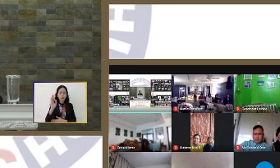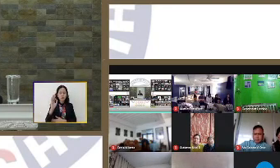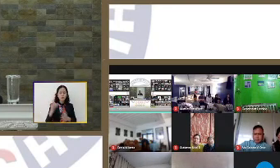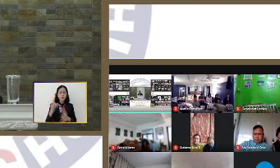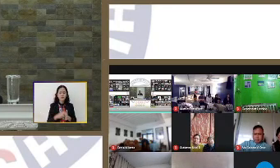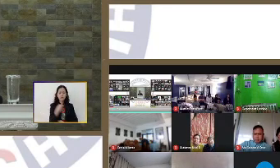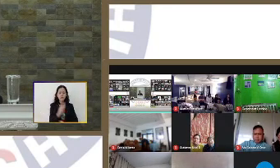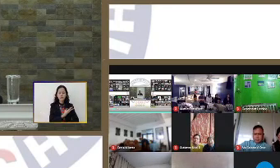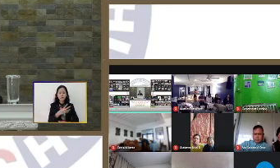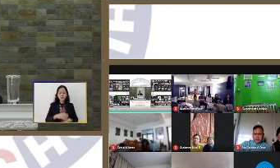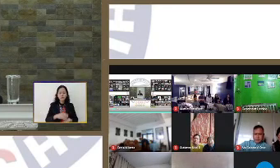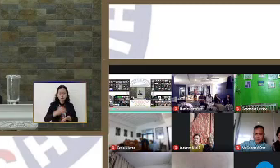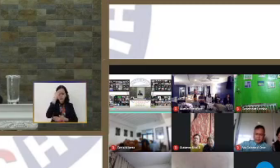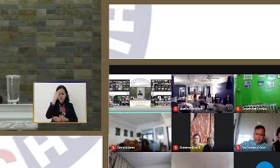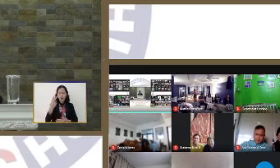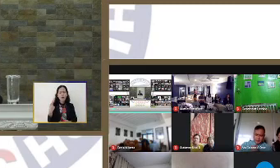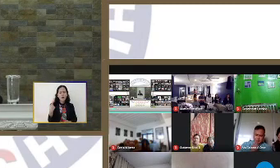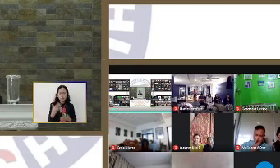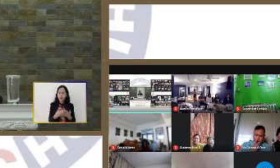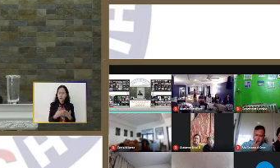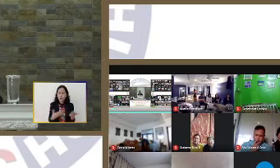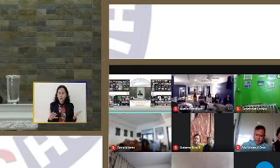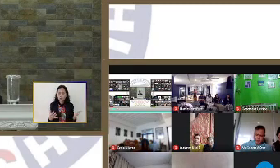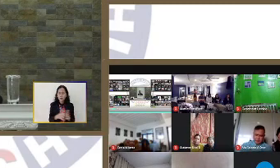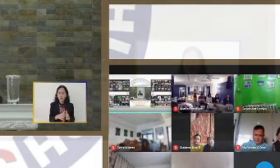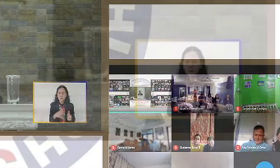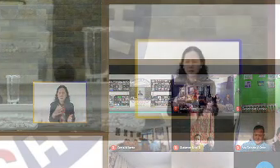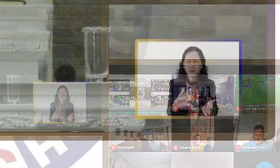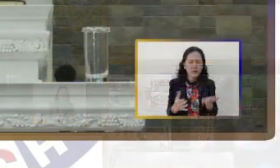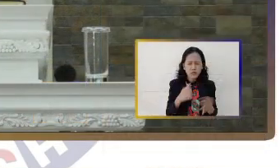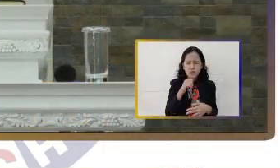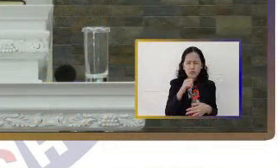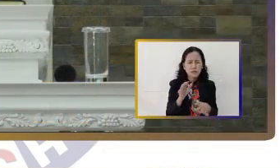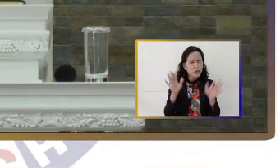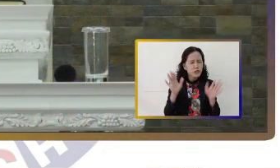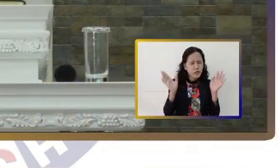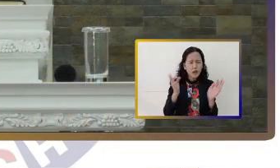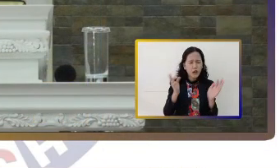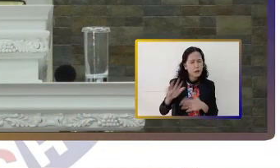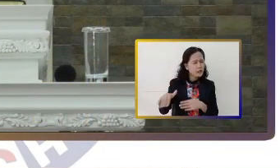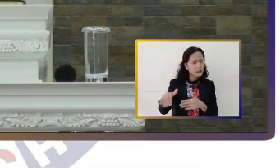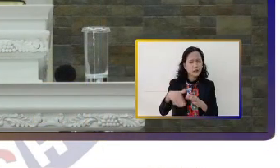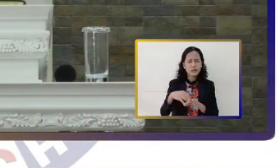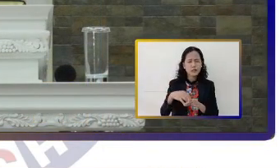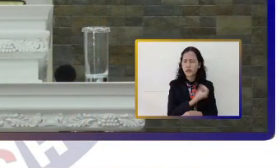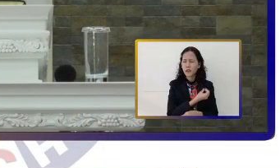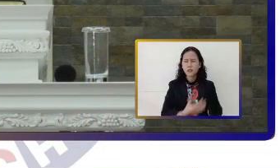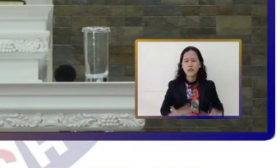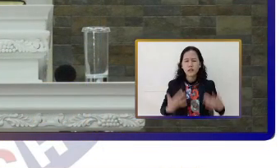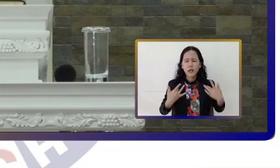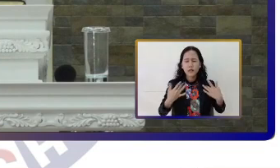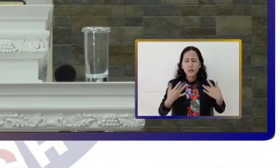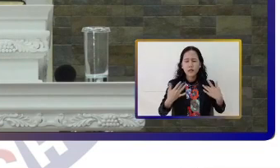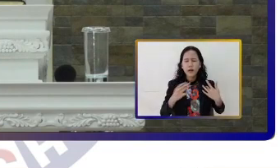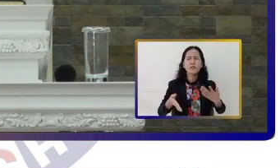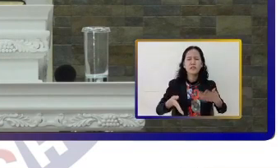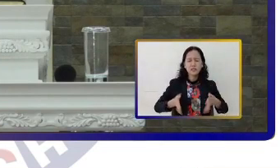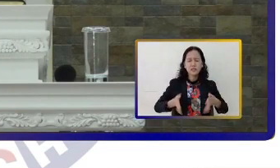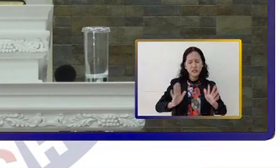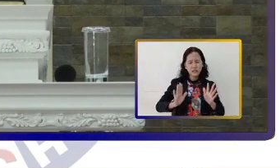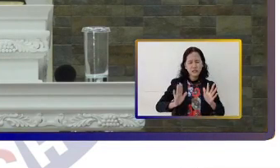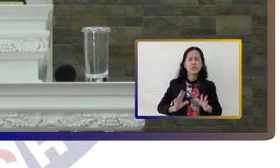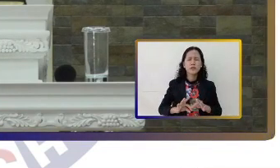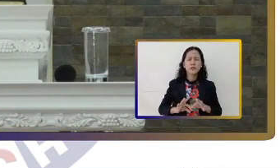hindi po namin sinusuko, Panginoon. At hinahayaan pa namin mag-control sa amin. Hindi po naman